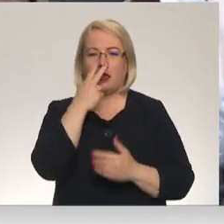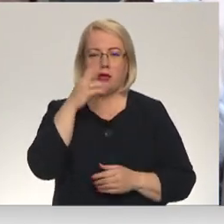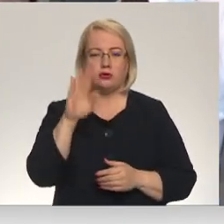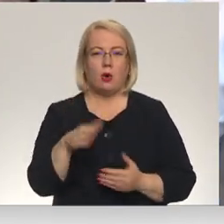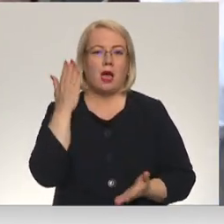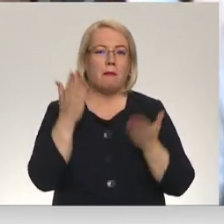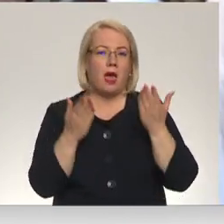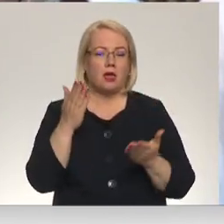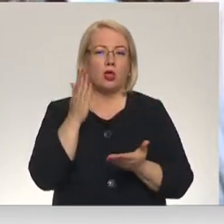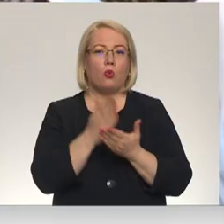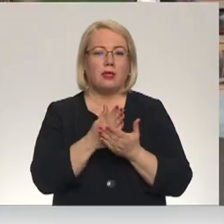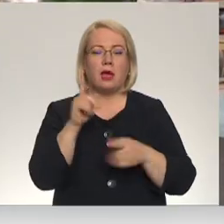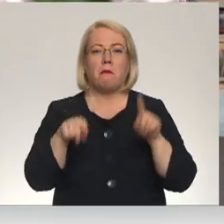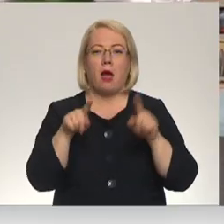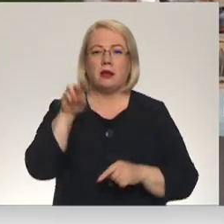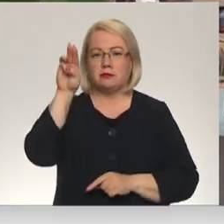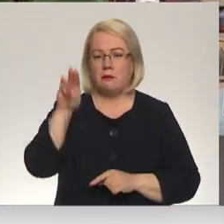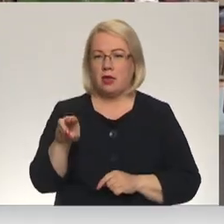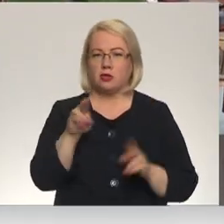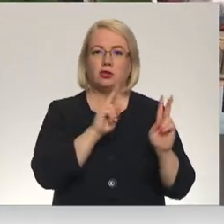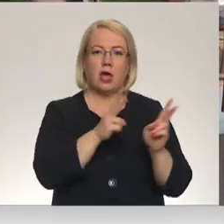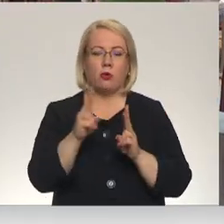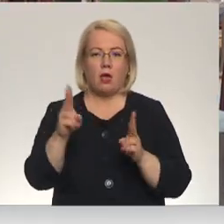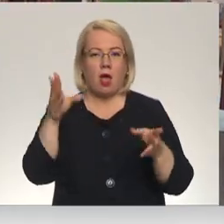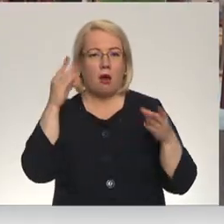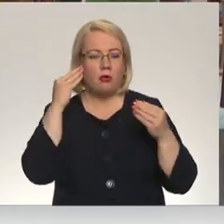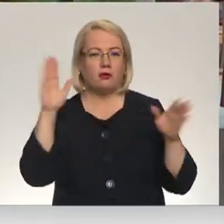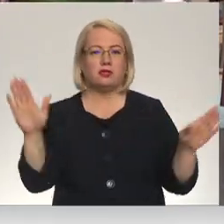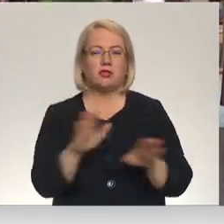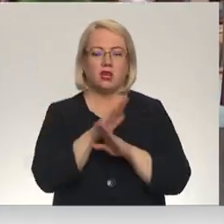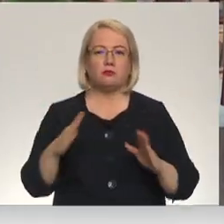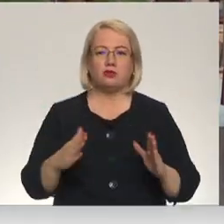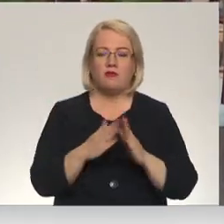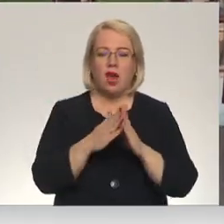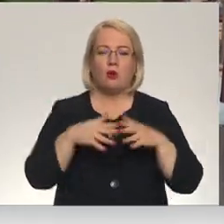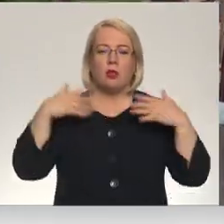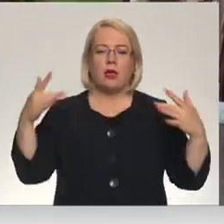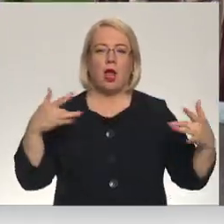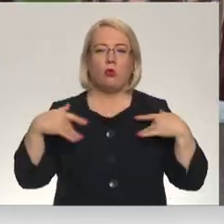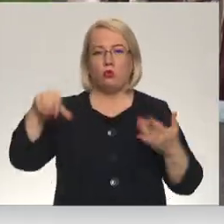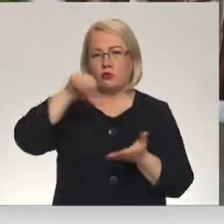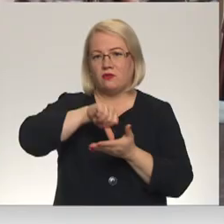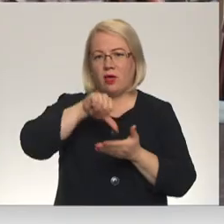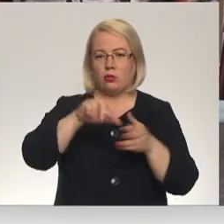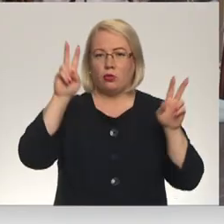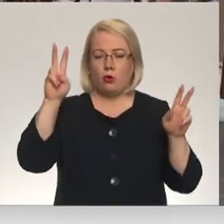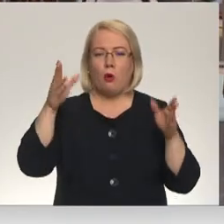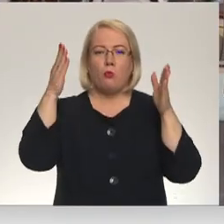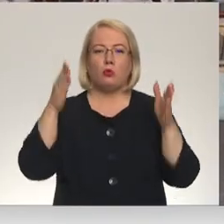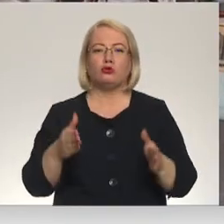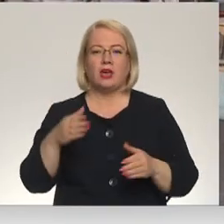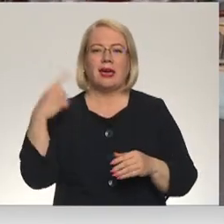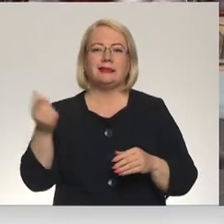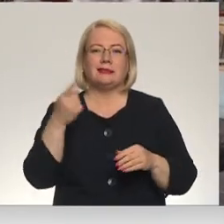mēģinājumi notikuši vien pāris mēnešus, dejotāji apgūši dziesmu svētku deju lielu uzveduma mūžīgais dzinējs repertuāru.